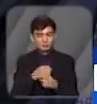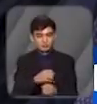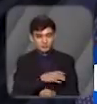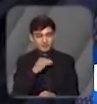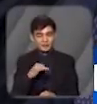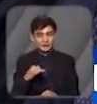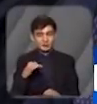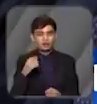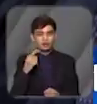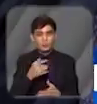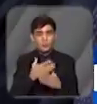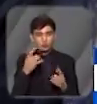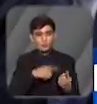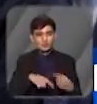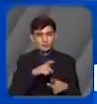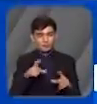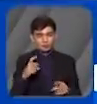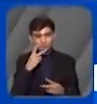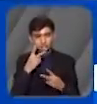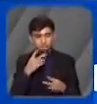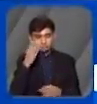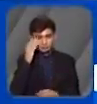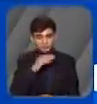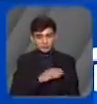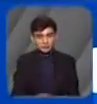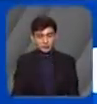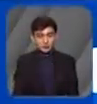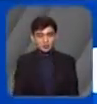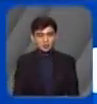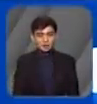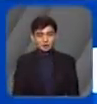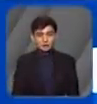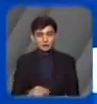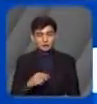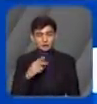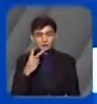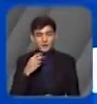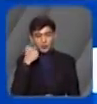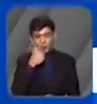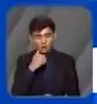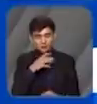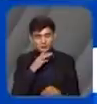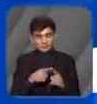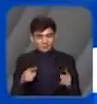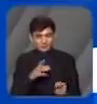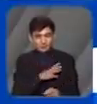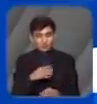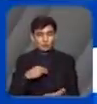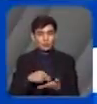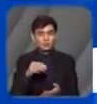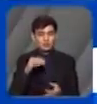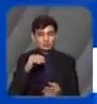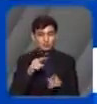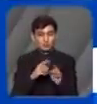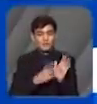игілігін мыңдаған отандық бизнес өкілдері көріп отыр. За счет этого в конкурентную среду. 2 жыл бұрын бір көзде мемлекеттік сатып алу